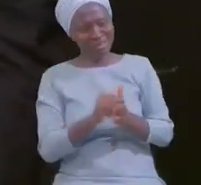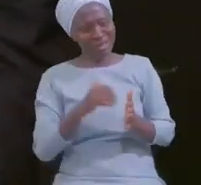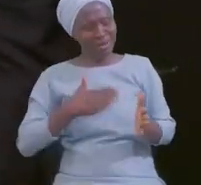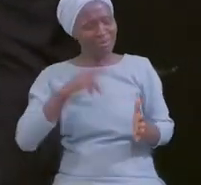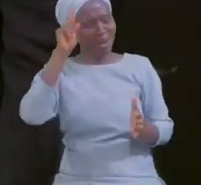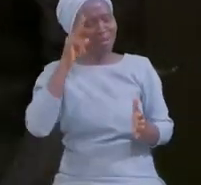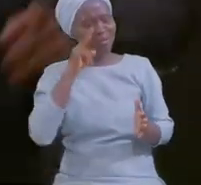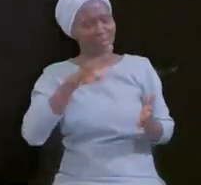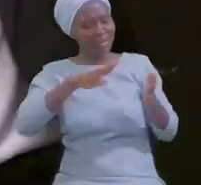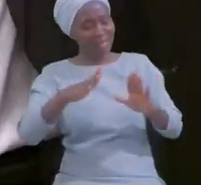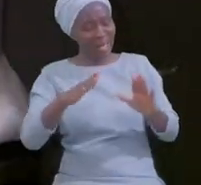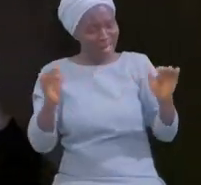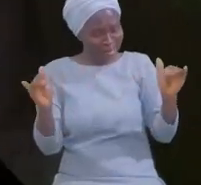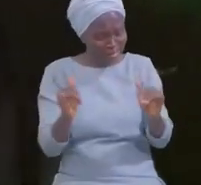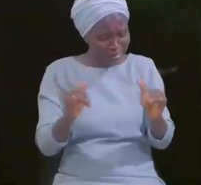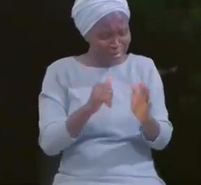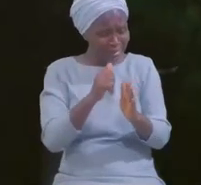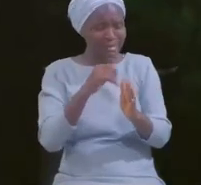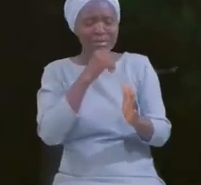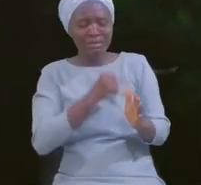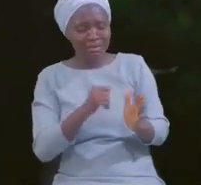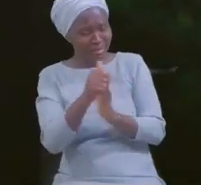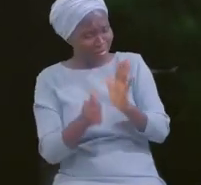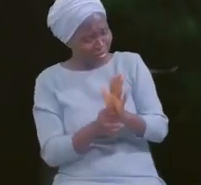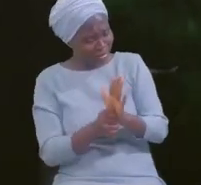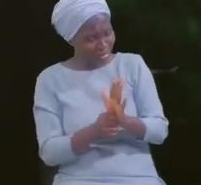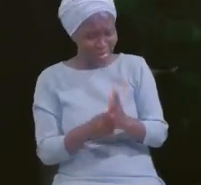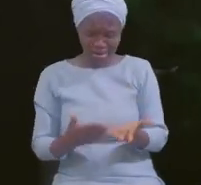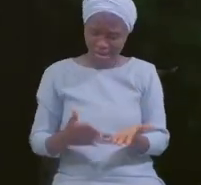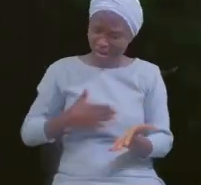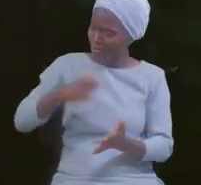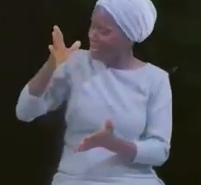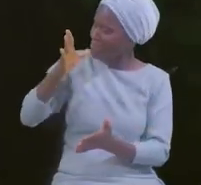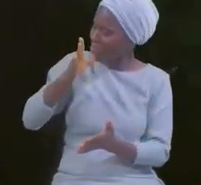âge. Mon cousin à tel âge. Maman était